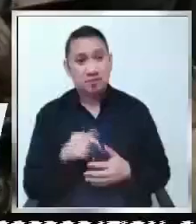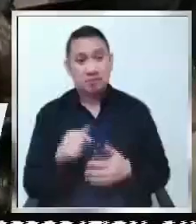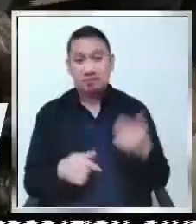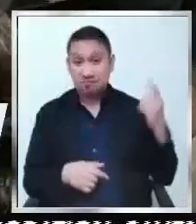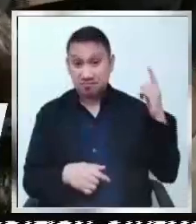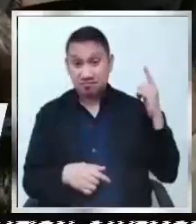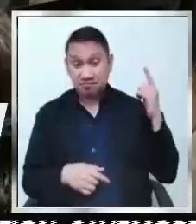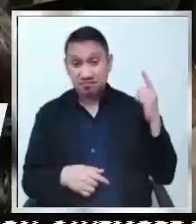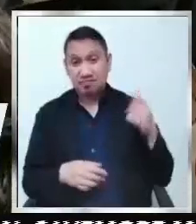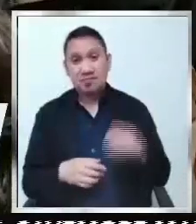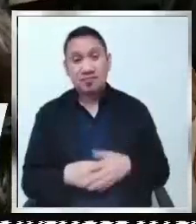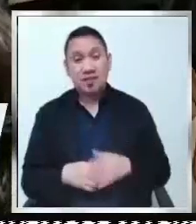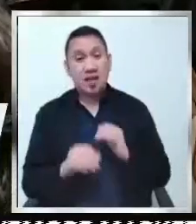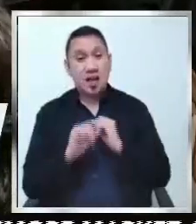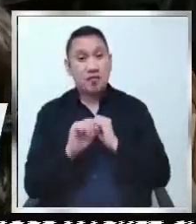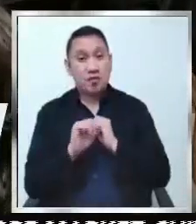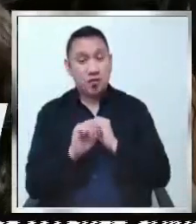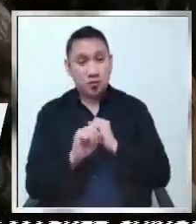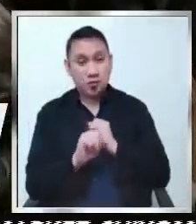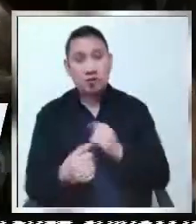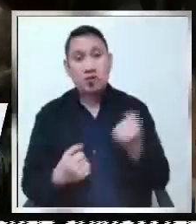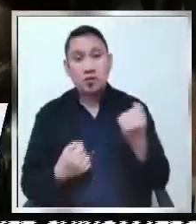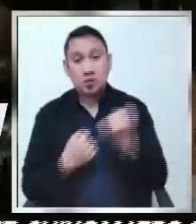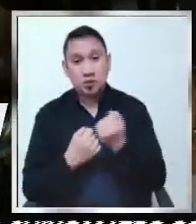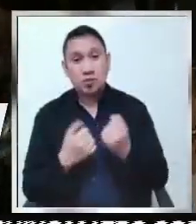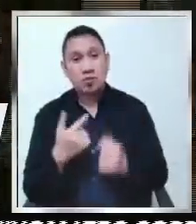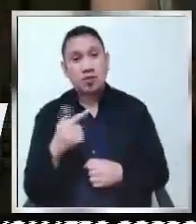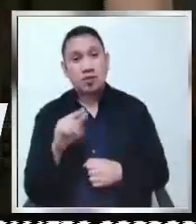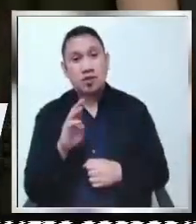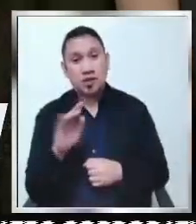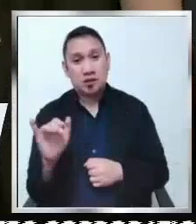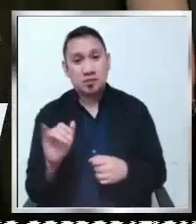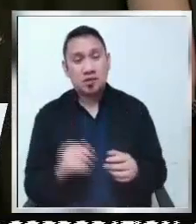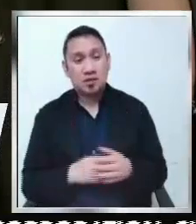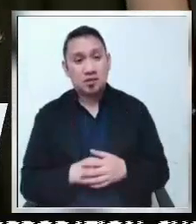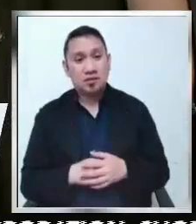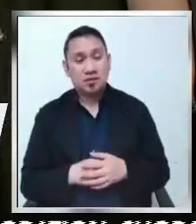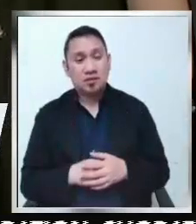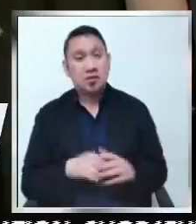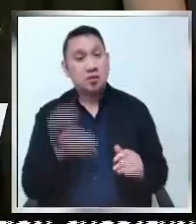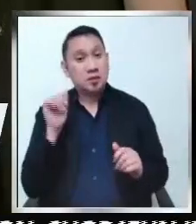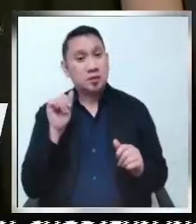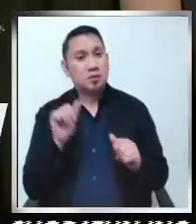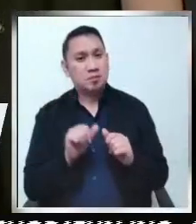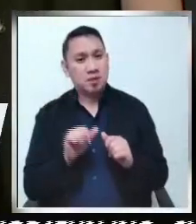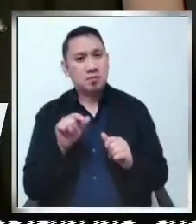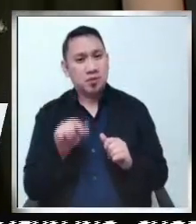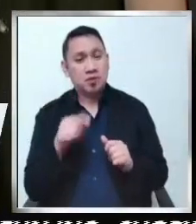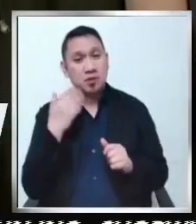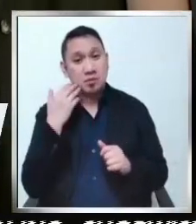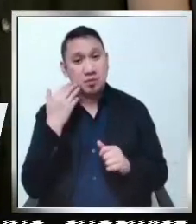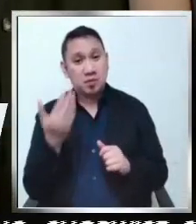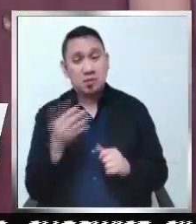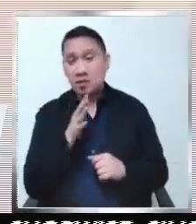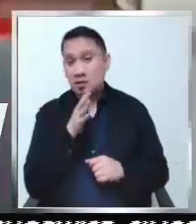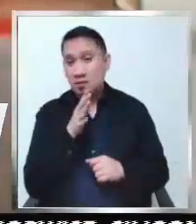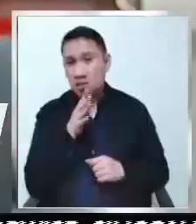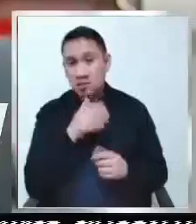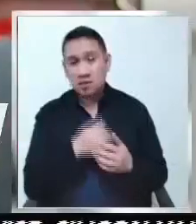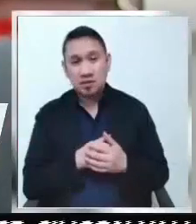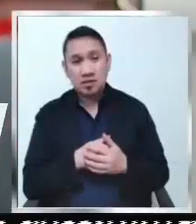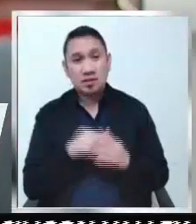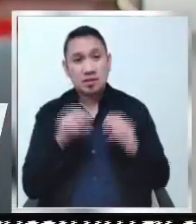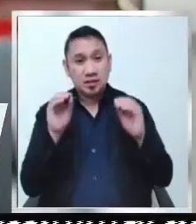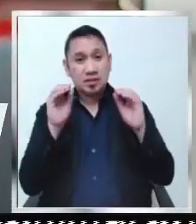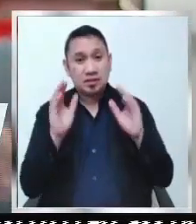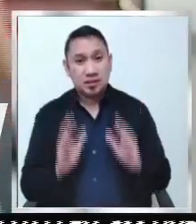na sinusuportahan ni Gabby bilang pag-alaala sa namayapa niyang ina na isa ring guro. The first time